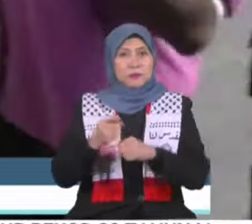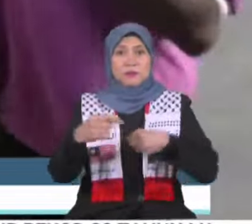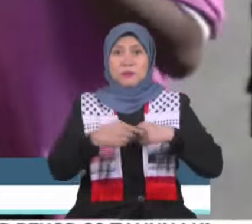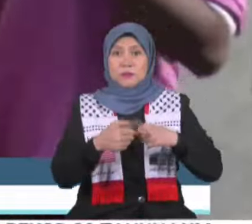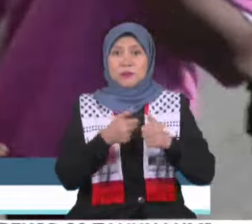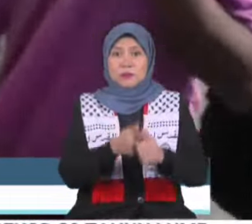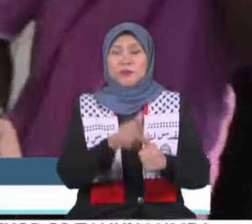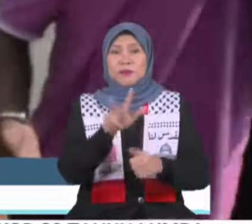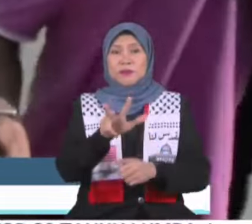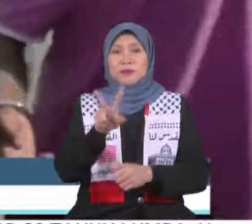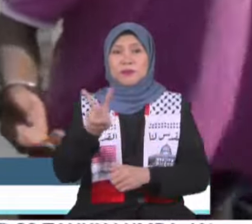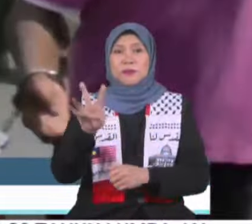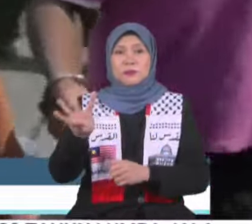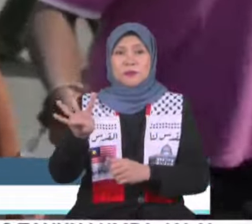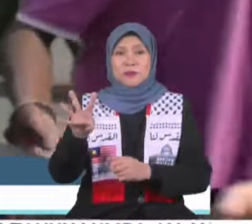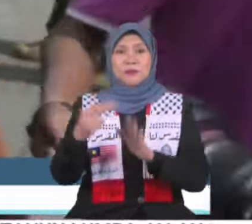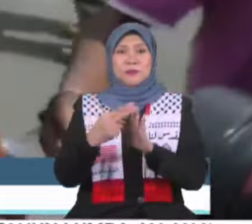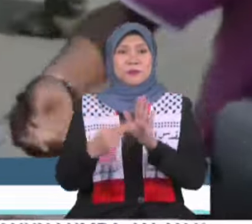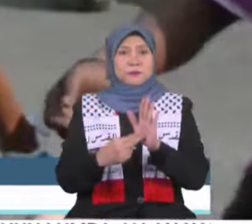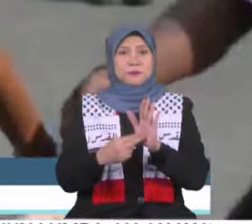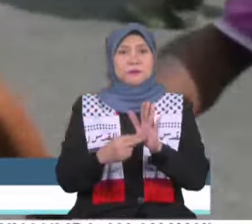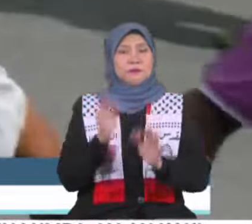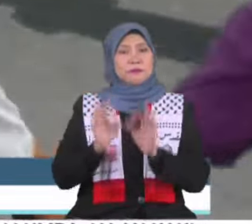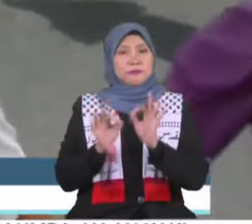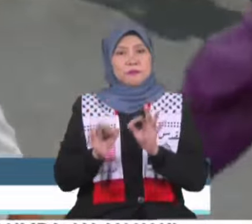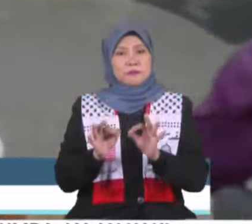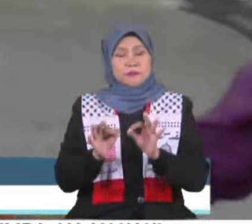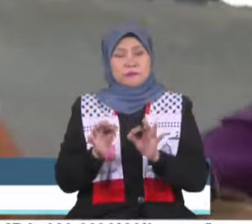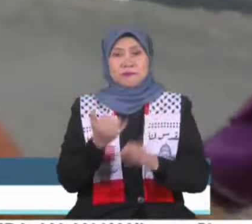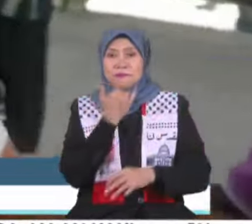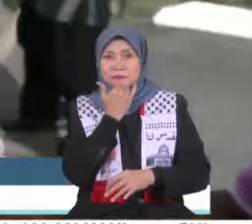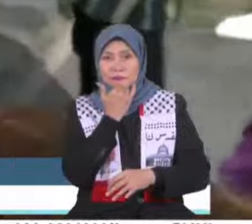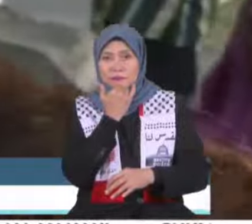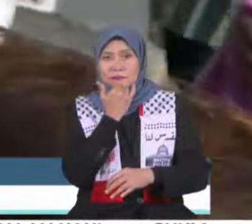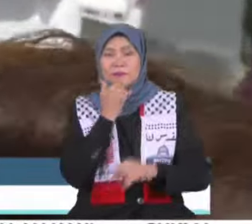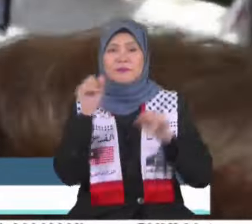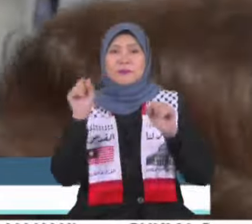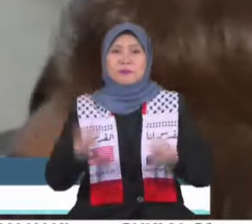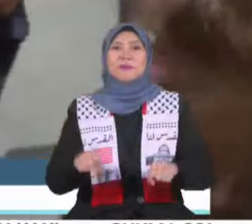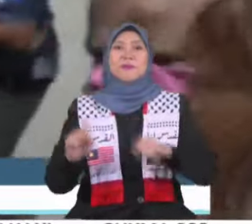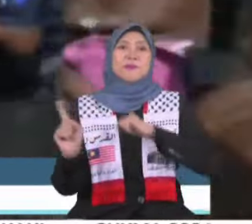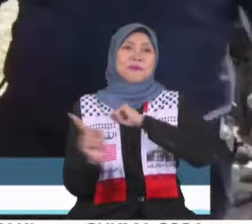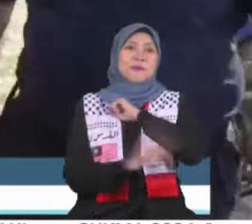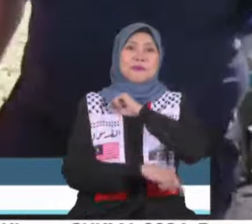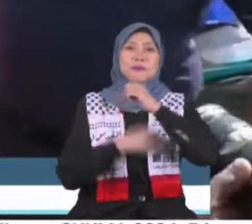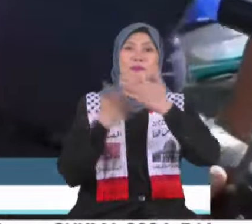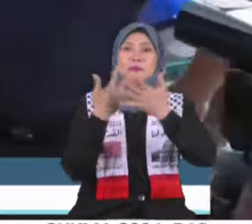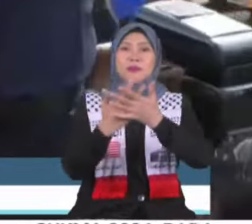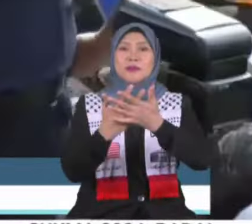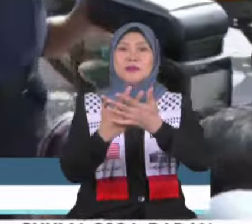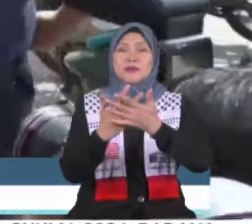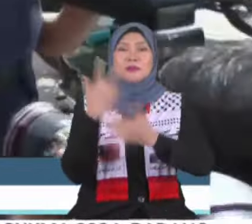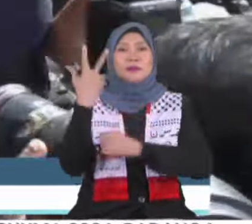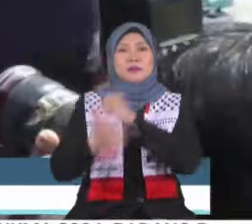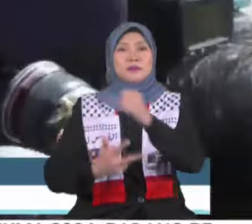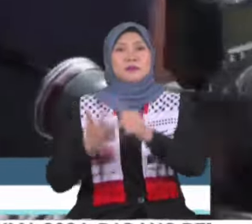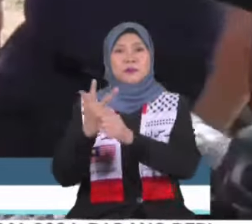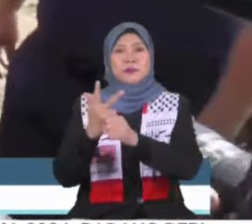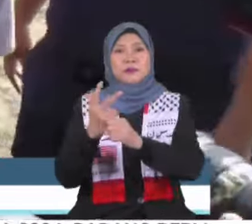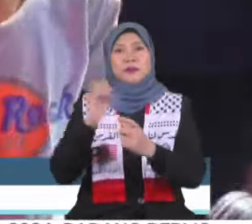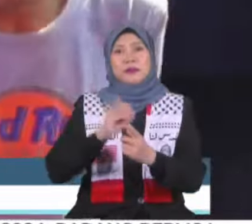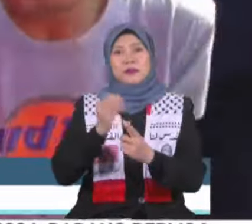mengikut Seksyen 324 Kanun Keseksaan dan jika sabit kesalahan, boleh dihukum penjara sehingga 3